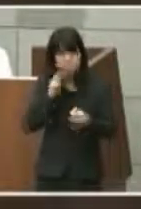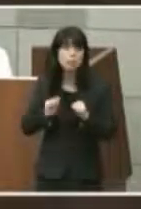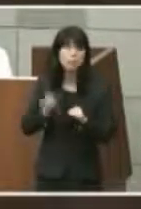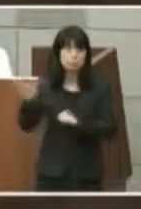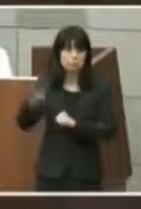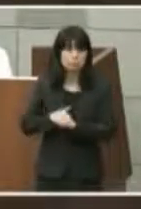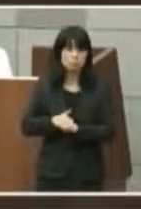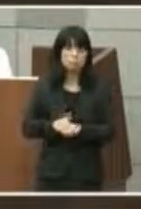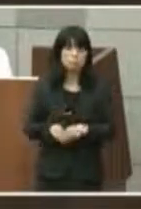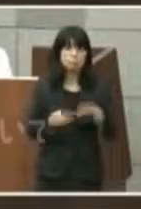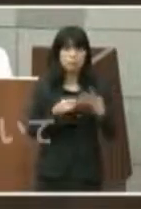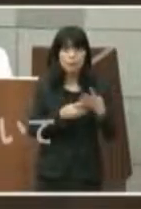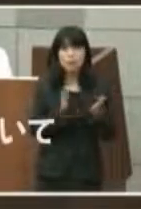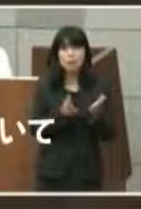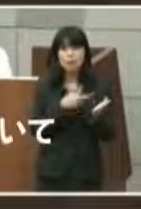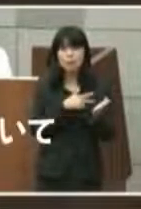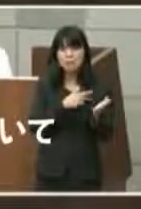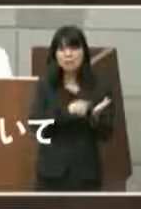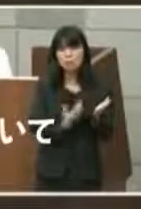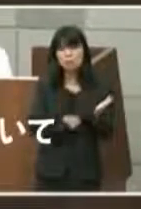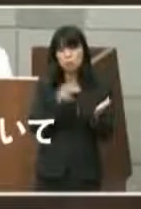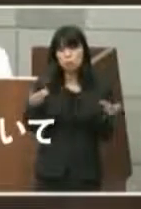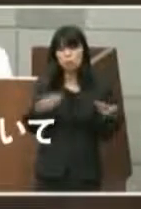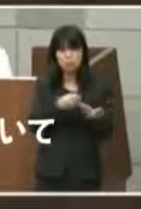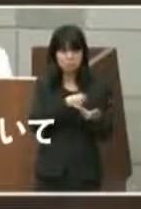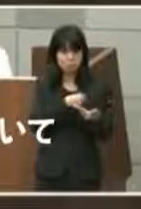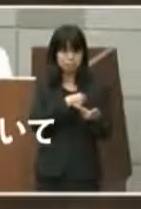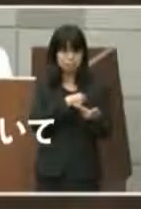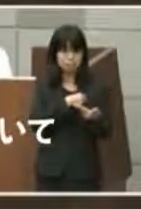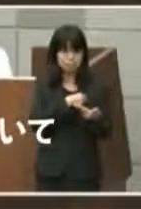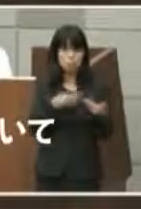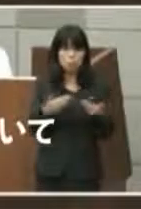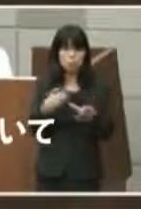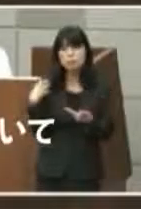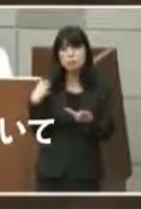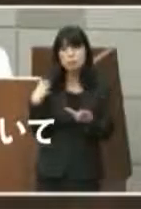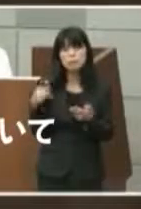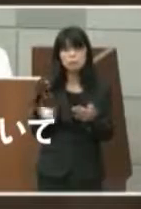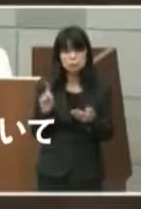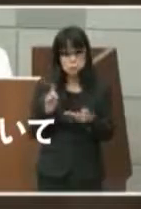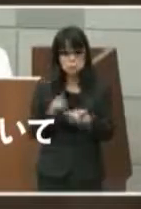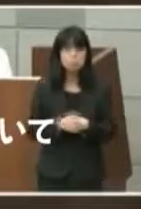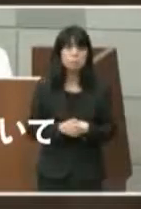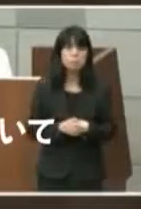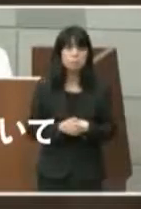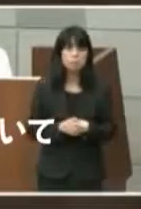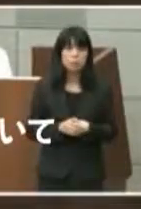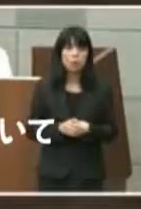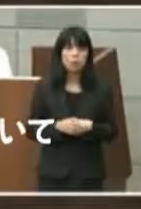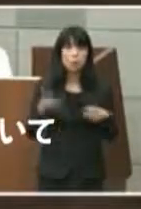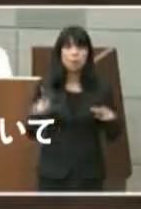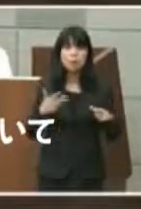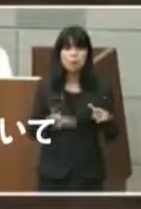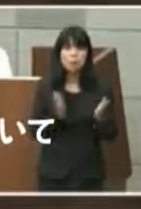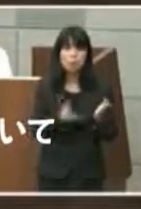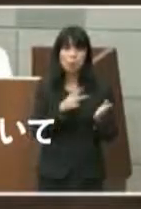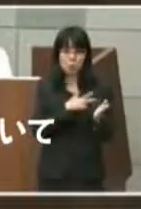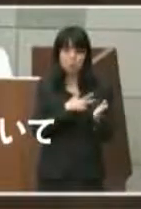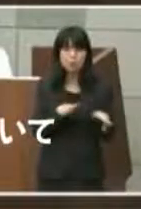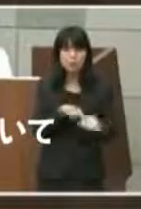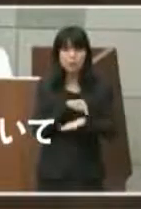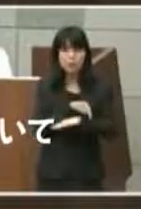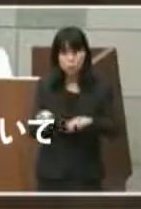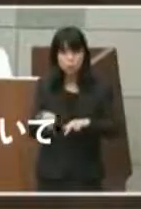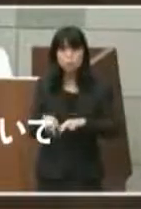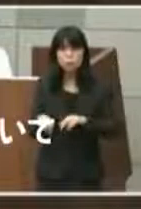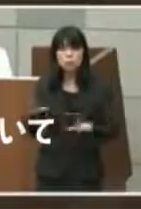目の弁護士資格を持つ職員の職務職責についてでございますが、本市の弁護士職員は政策、総務、